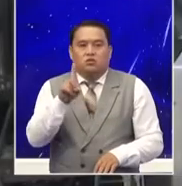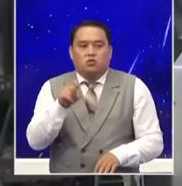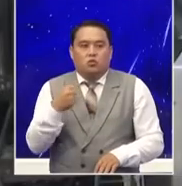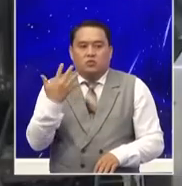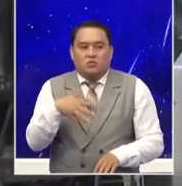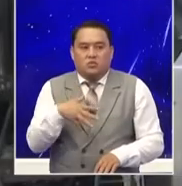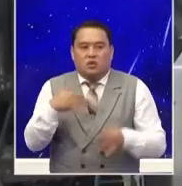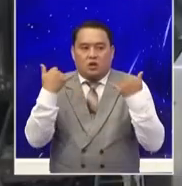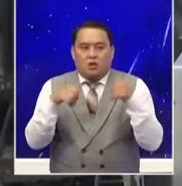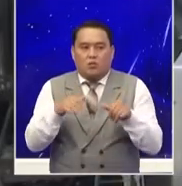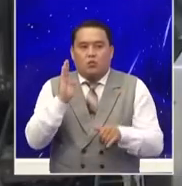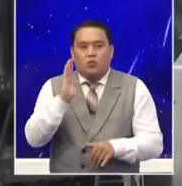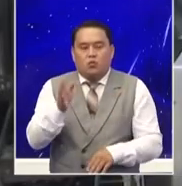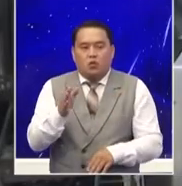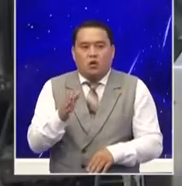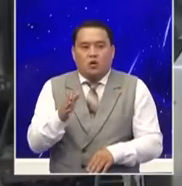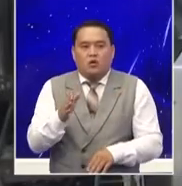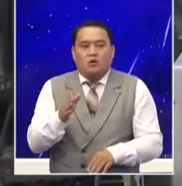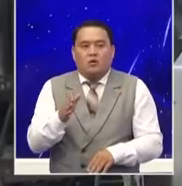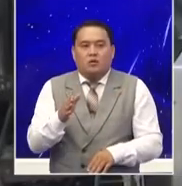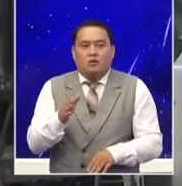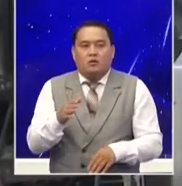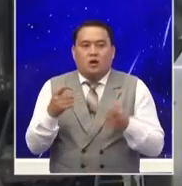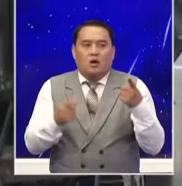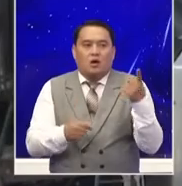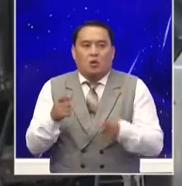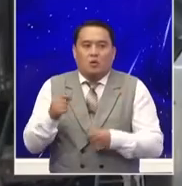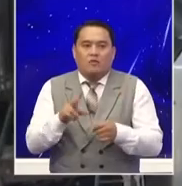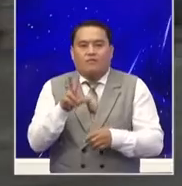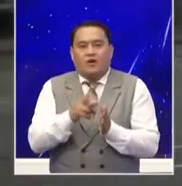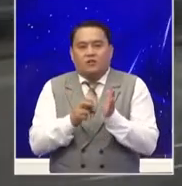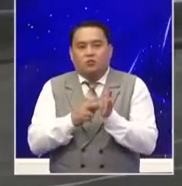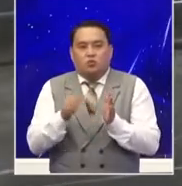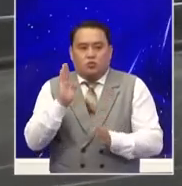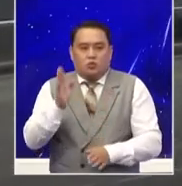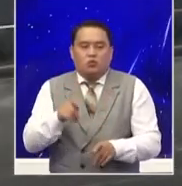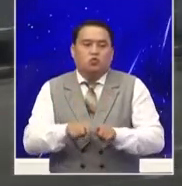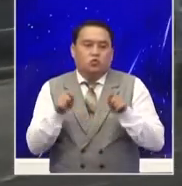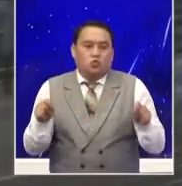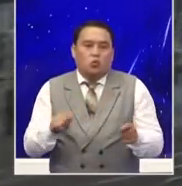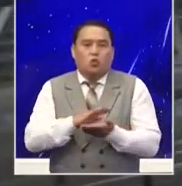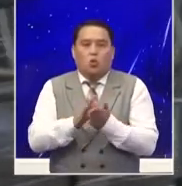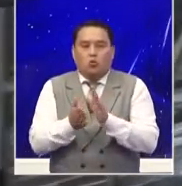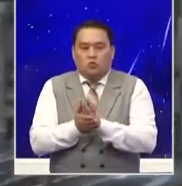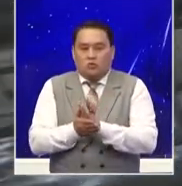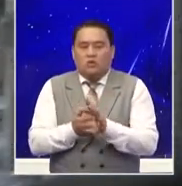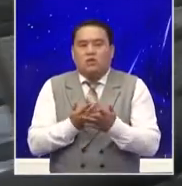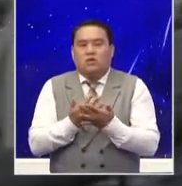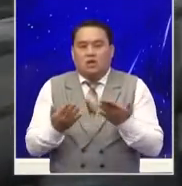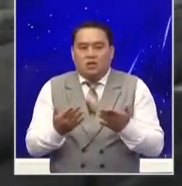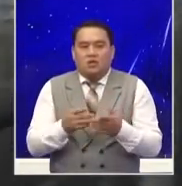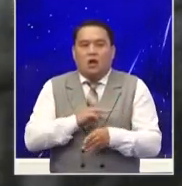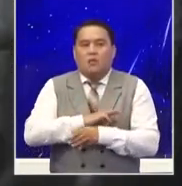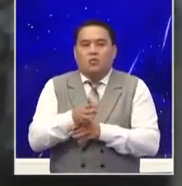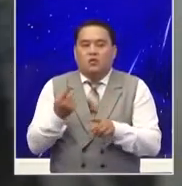голов общих будет. Из них фуражные, то есть дойные коров, 800 будет. Для этого созданы все условия. Это и несколько загонов,